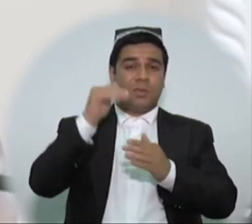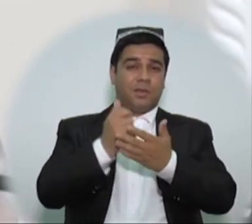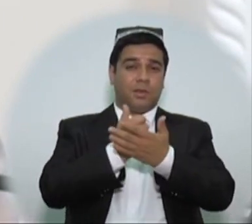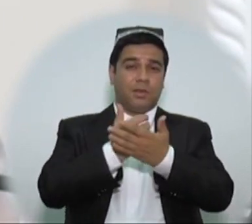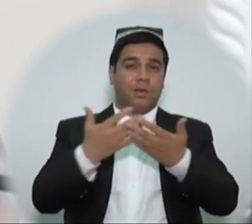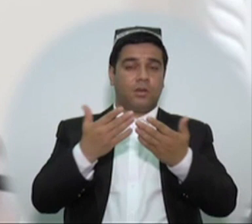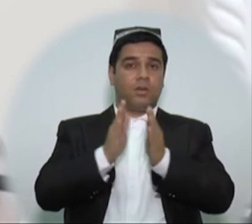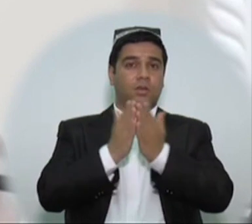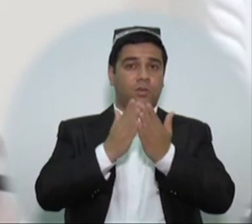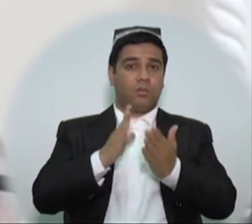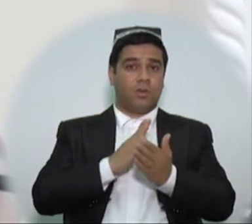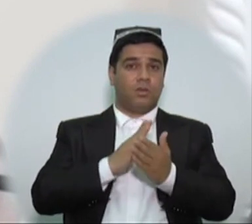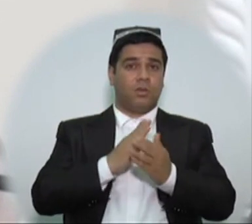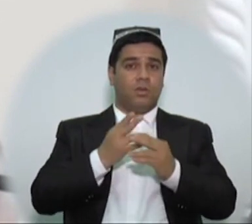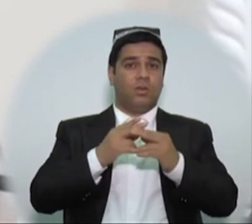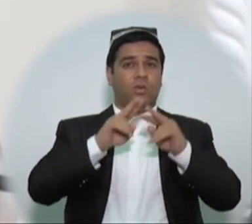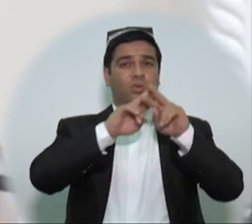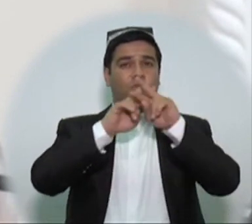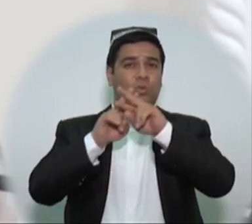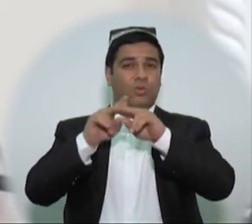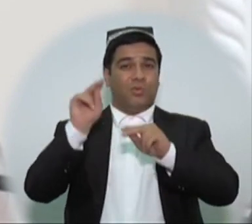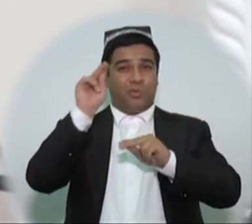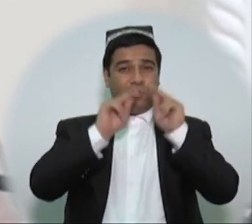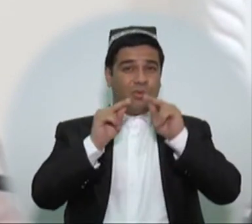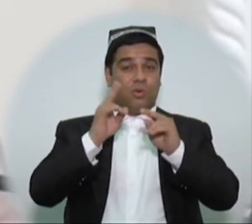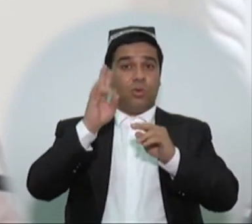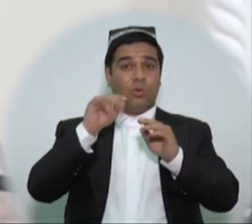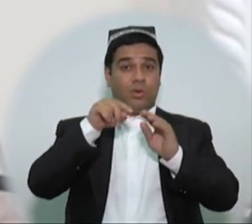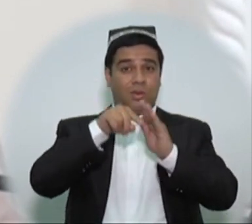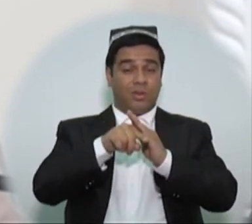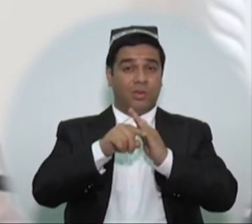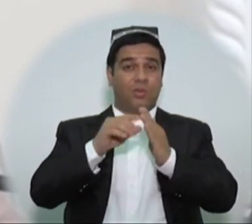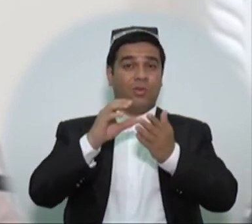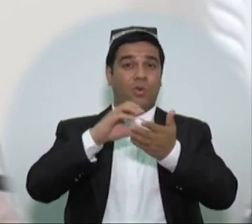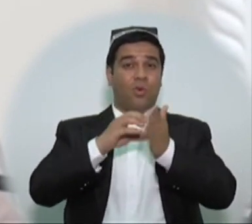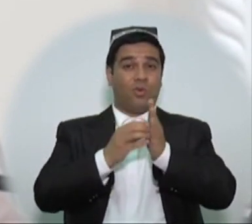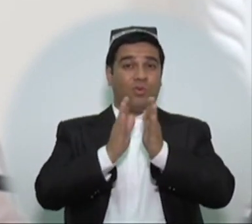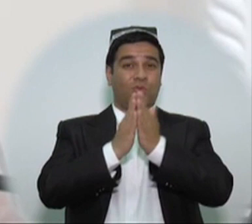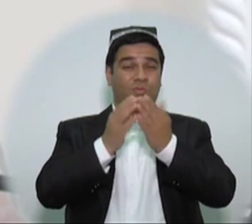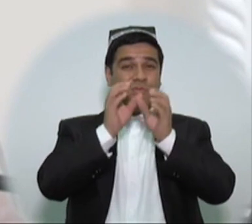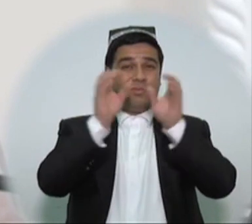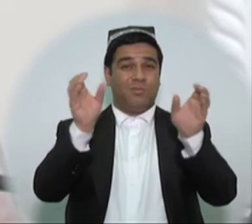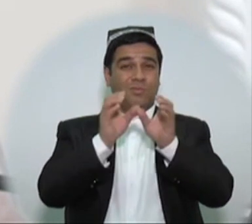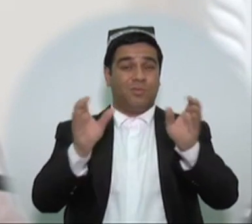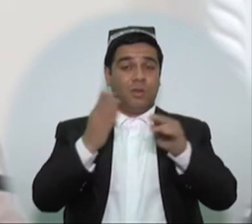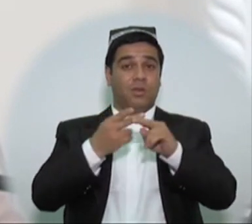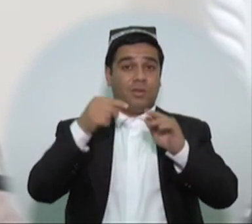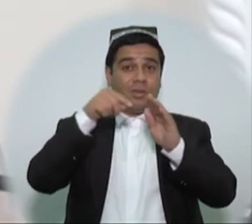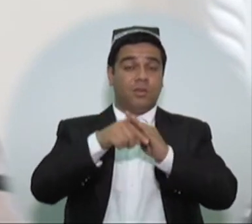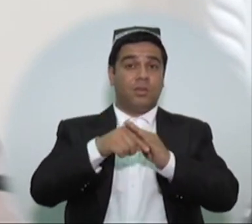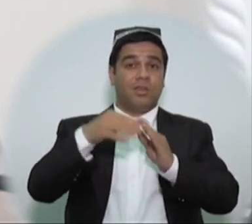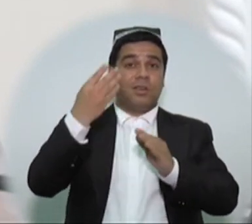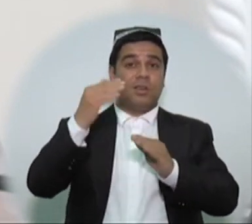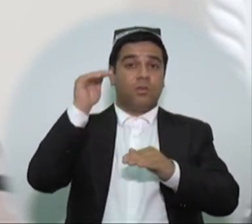Ilmiy muassasa yulduzlarni o'rganishadi. Lekin kutubxonasi bor, 40 mingta kitob hammasi qo'l